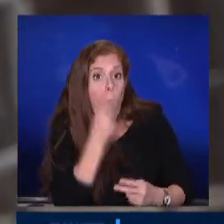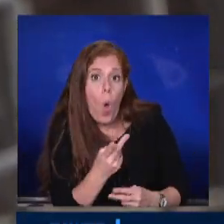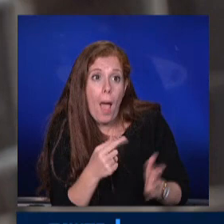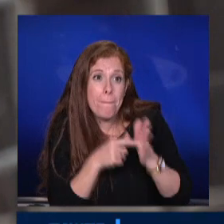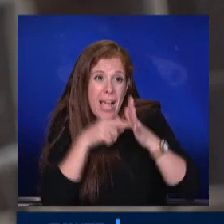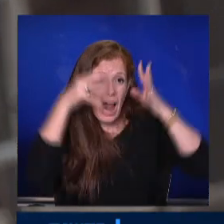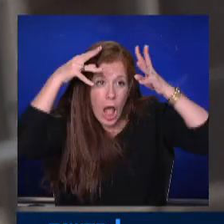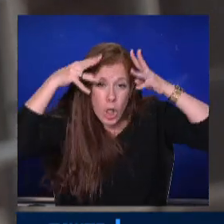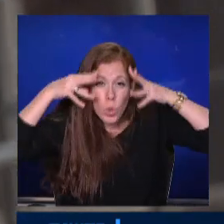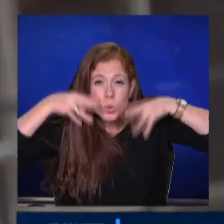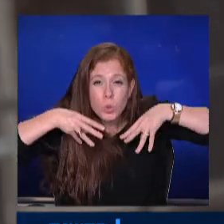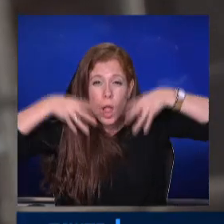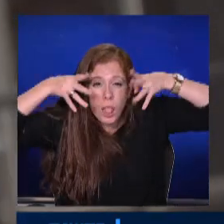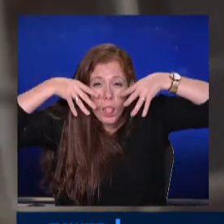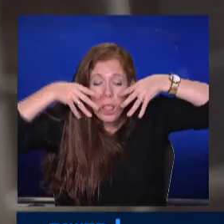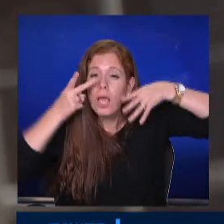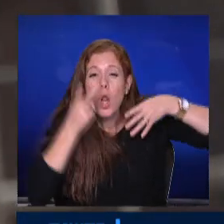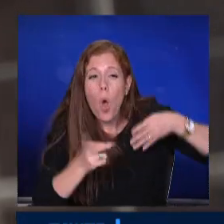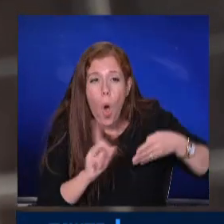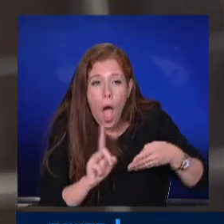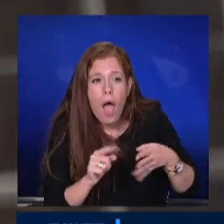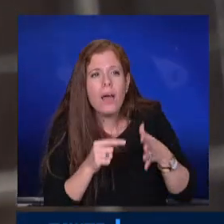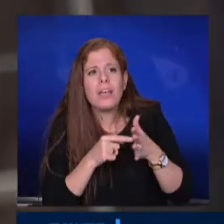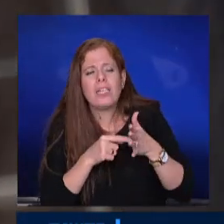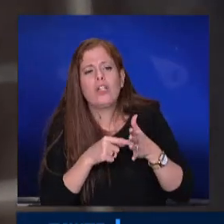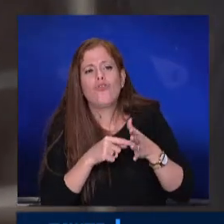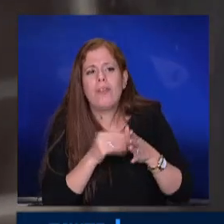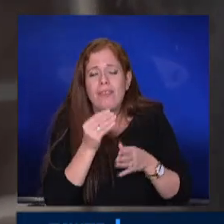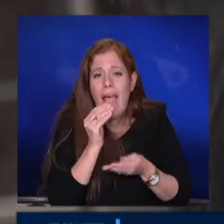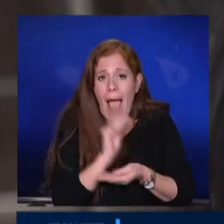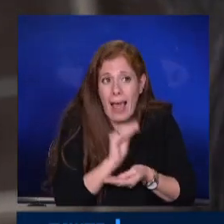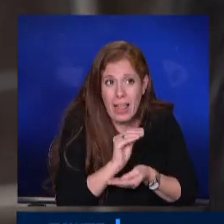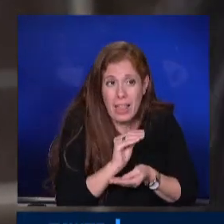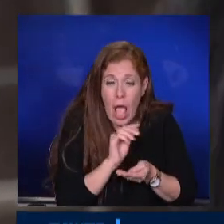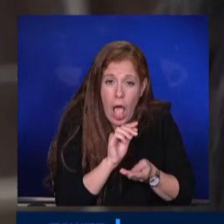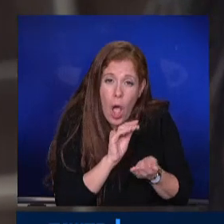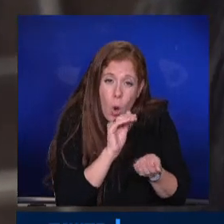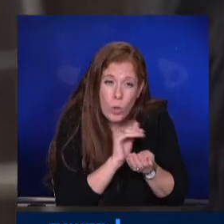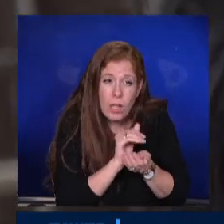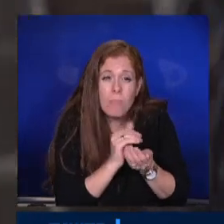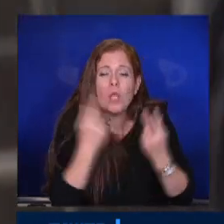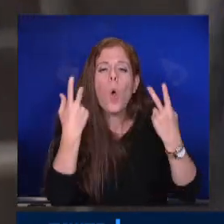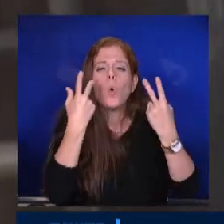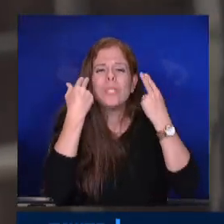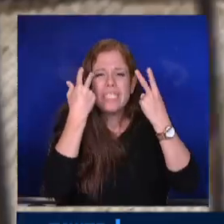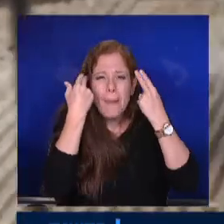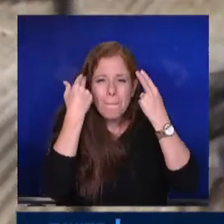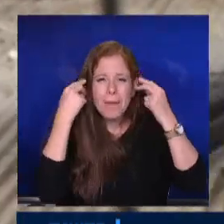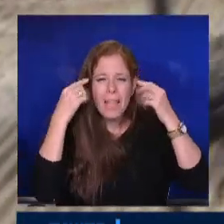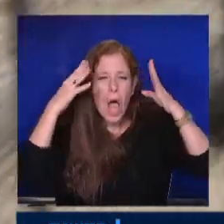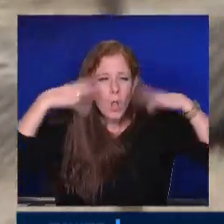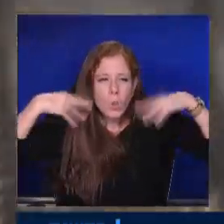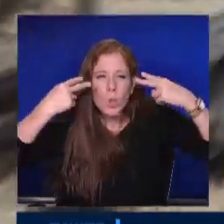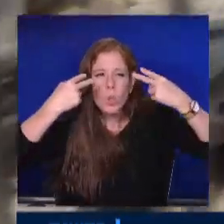הנוצות. כדי שתטיל ותאכיל את הגוזלים, אנחנו גוזרים להם את הנוצות על העיניים.